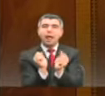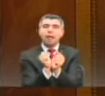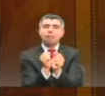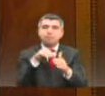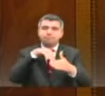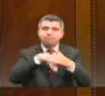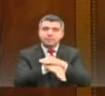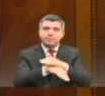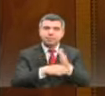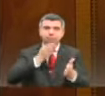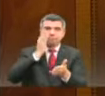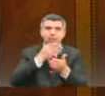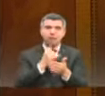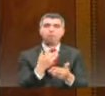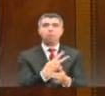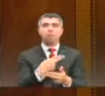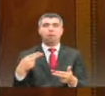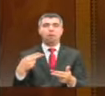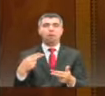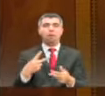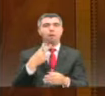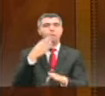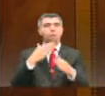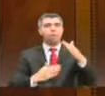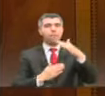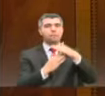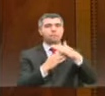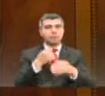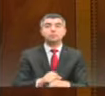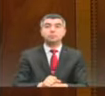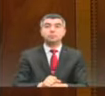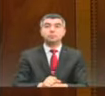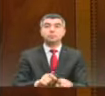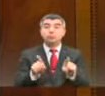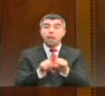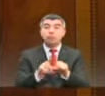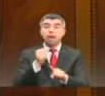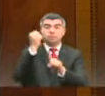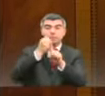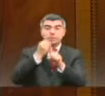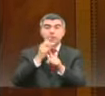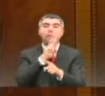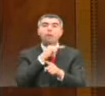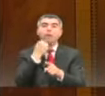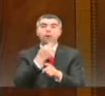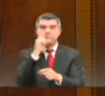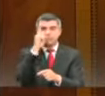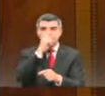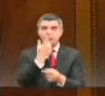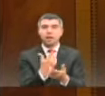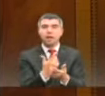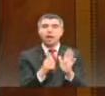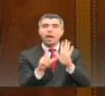تنفيذ توصيات هيئة الإنصاف والمصالحة. وستعمل الحكومة أيضاً على تعزيز حقوق